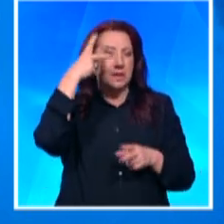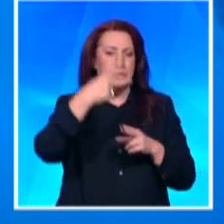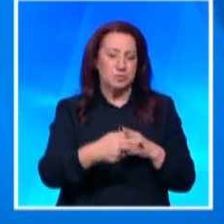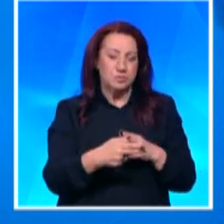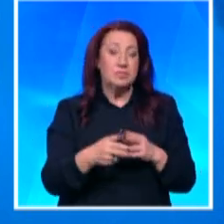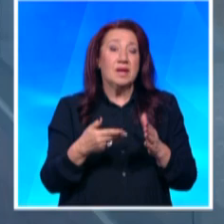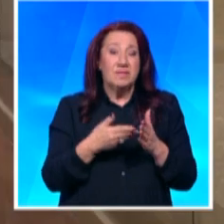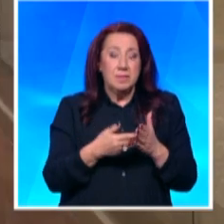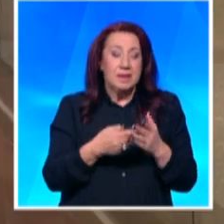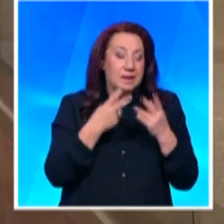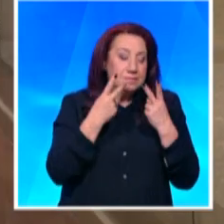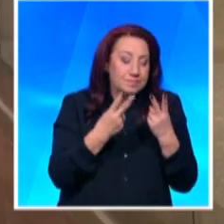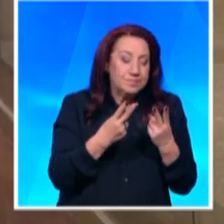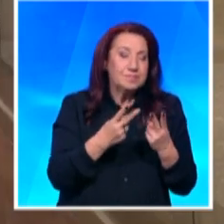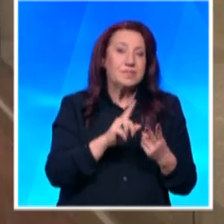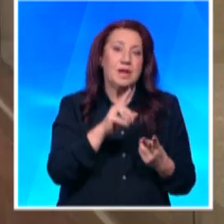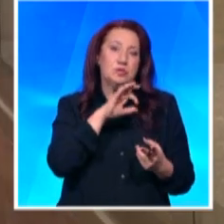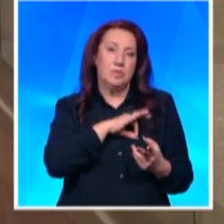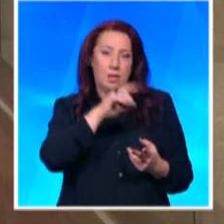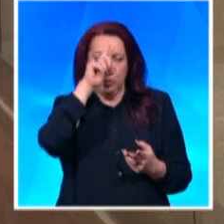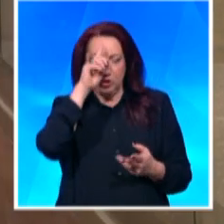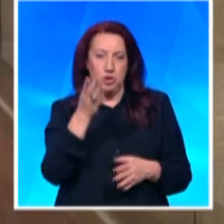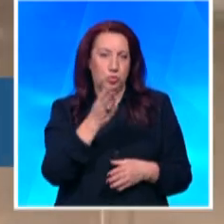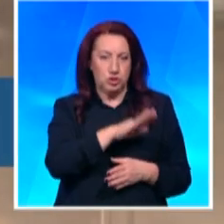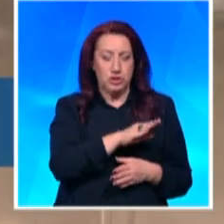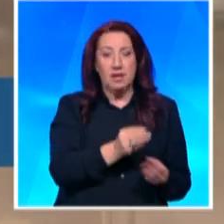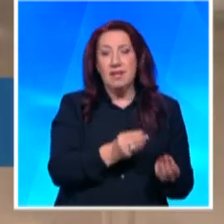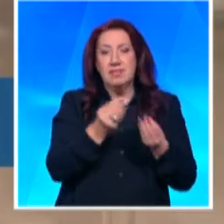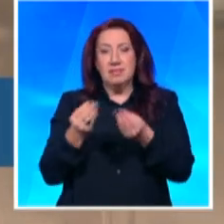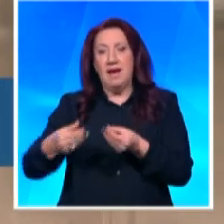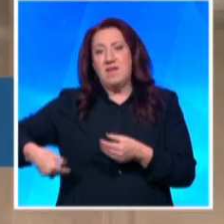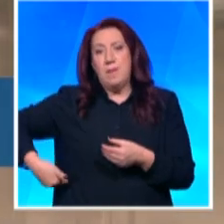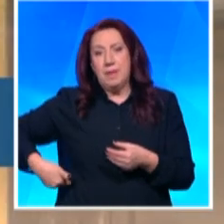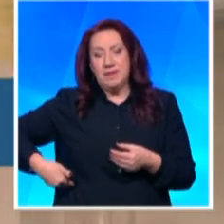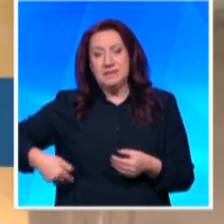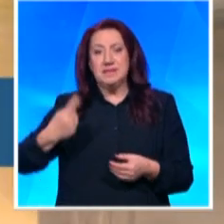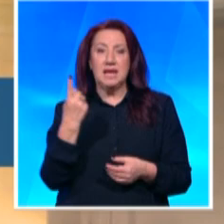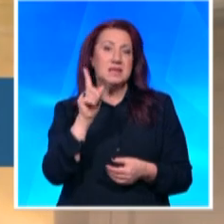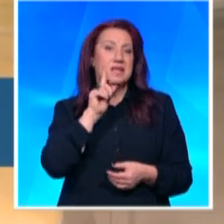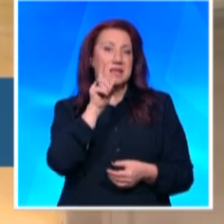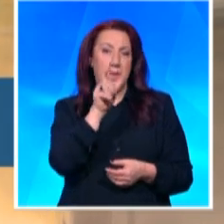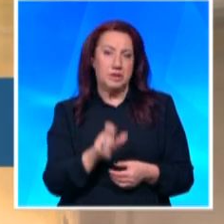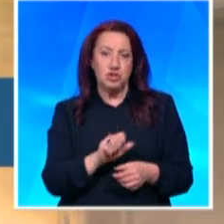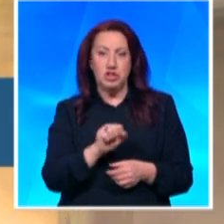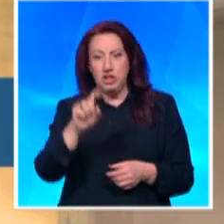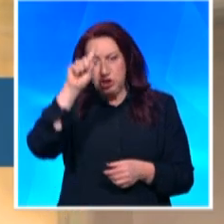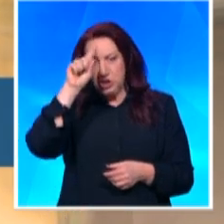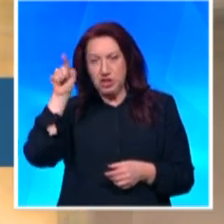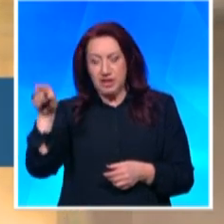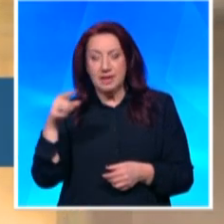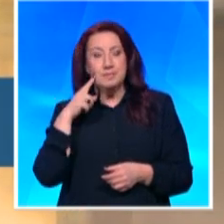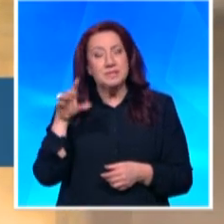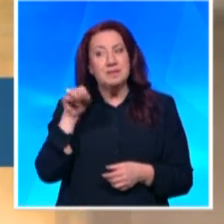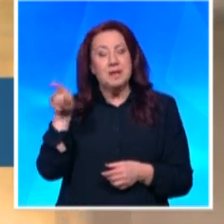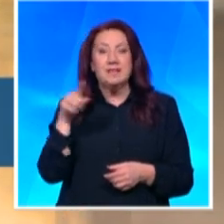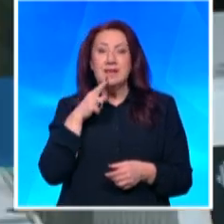почина. Органите са получени от мъж и жена с хронична бъбречна недостатъчност, избрани с най-голям процент